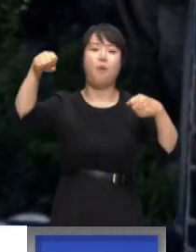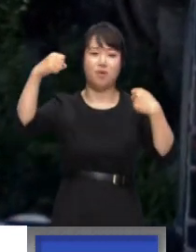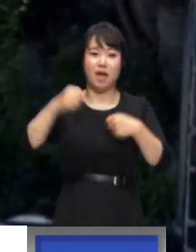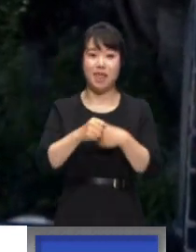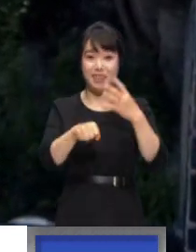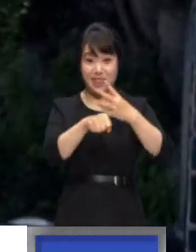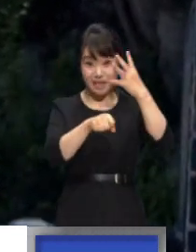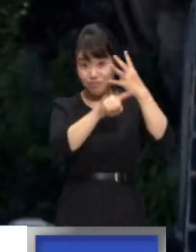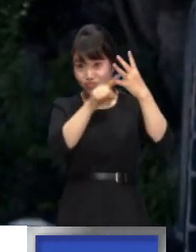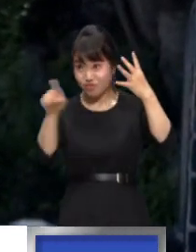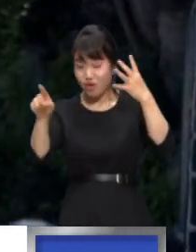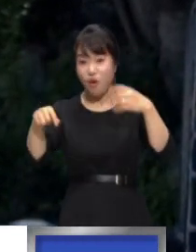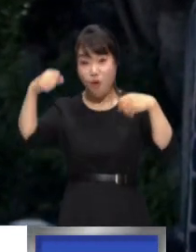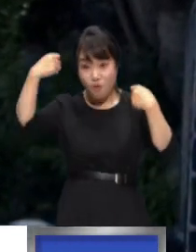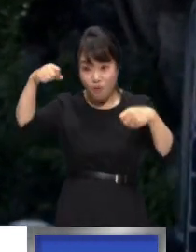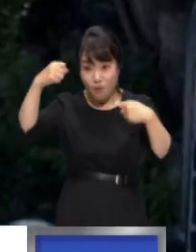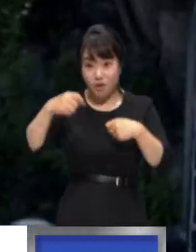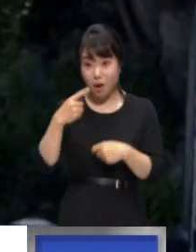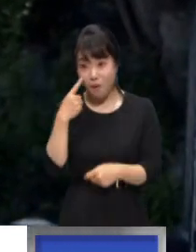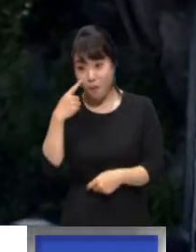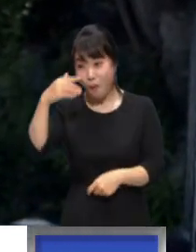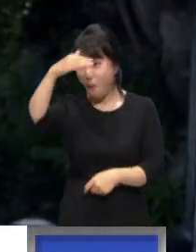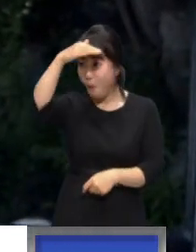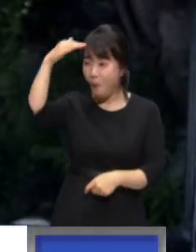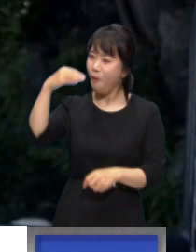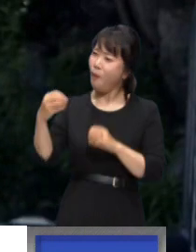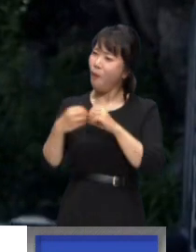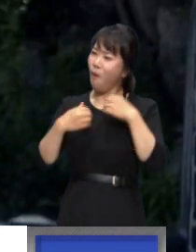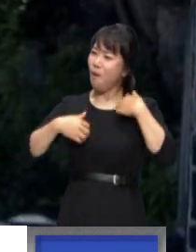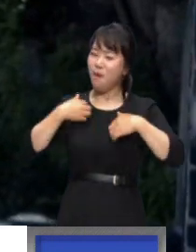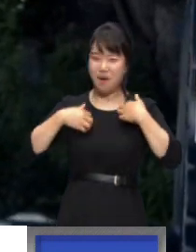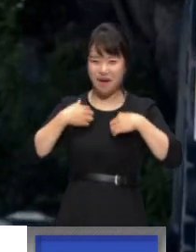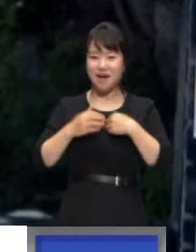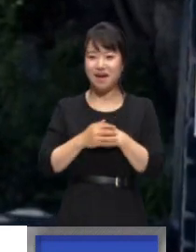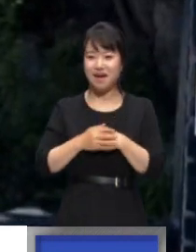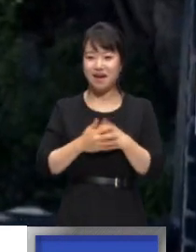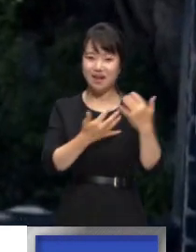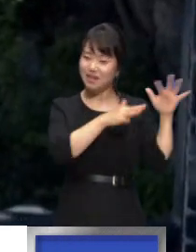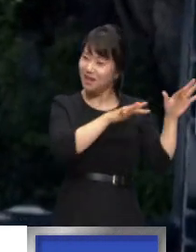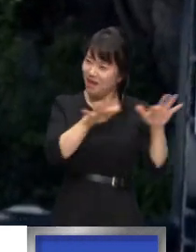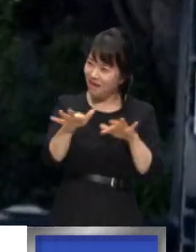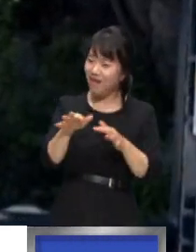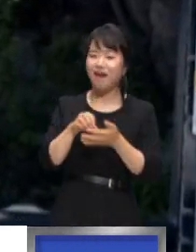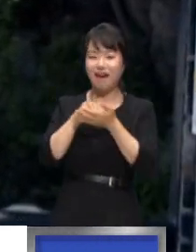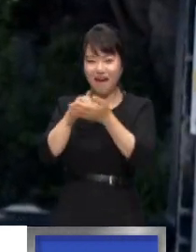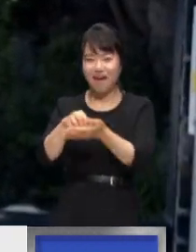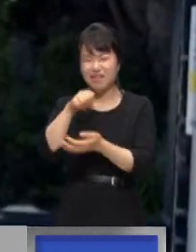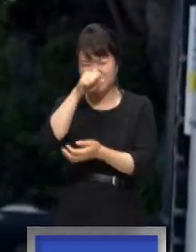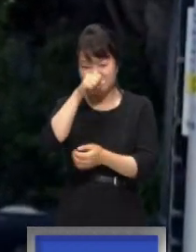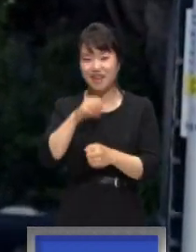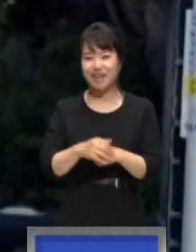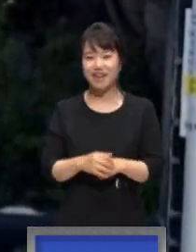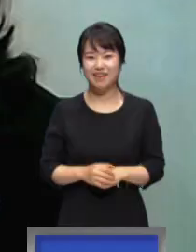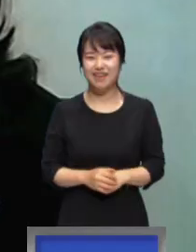4시부터 공연인데 공연이 조금 볼만한 공연들이 많이 있는 것 같아서 많은 분들이 참여해 주셨으면 좋을 것